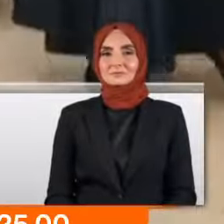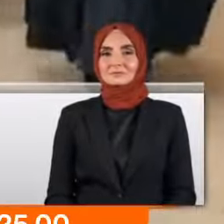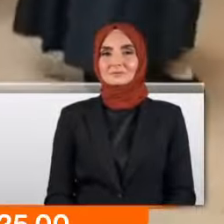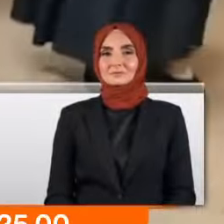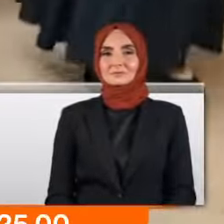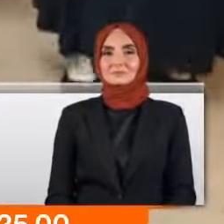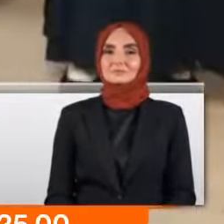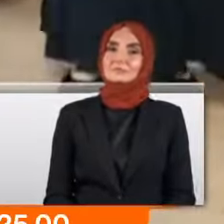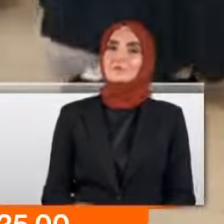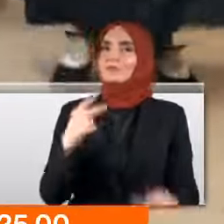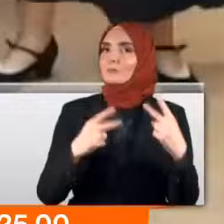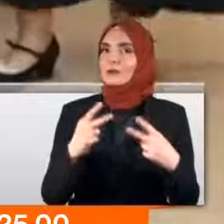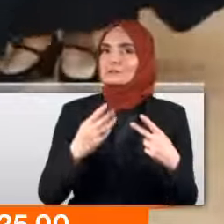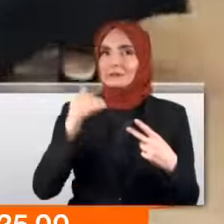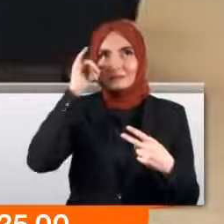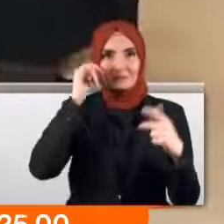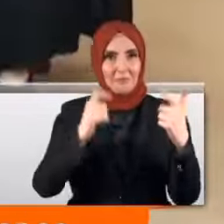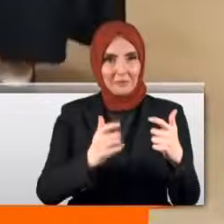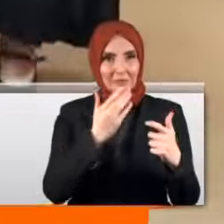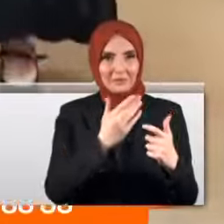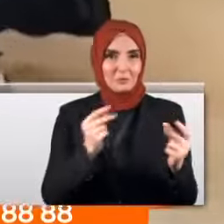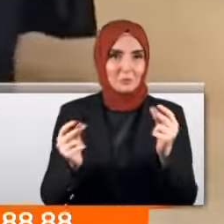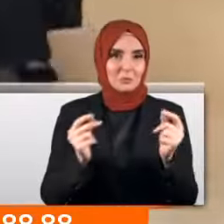Ya da İspanya'da.